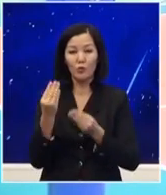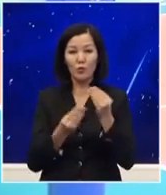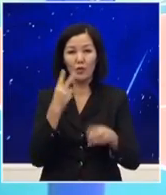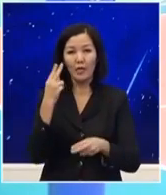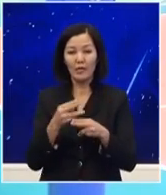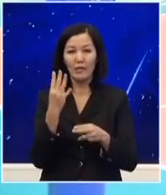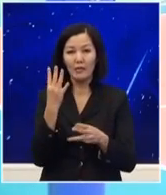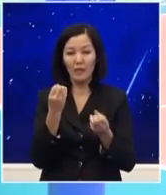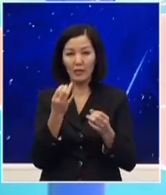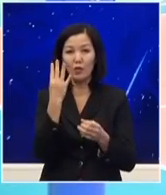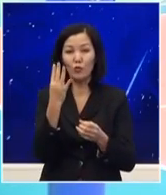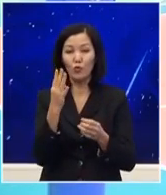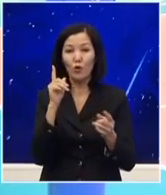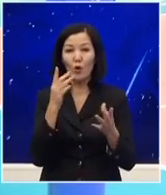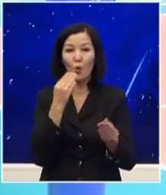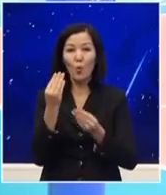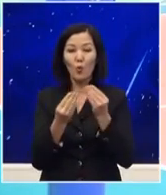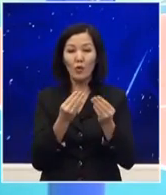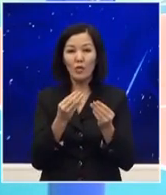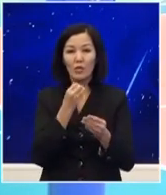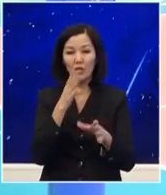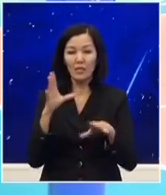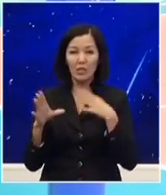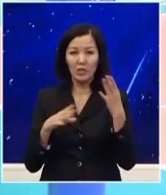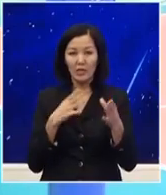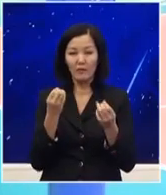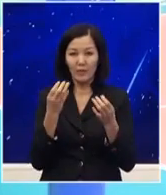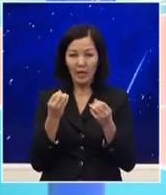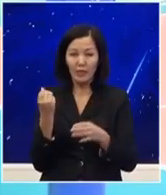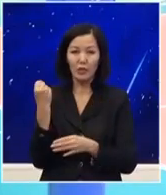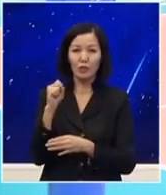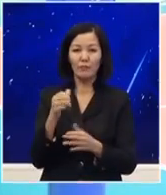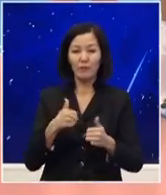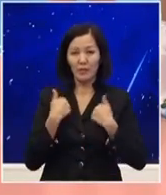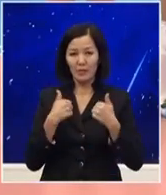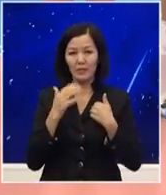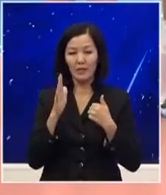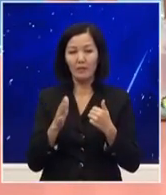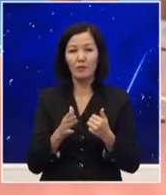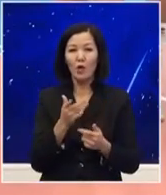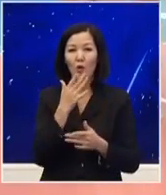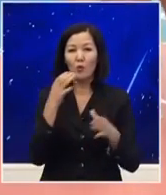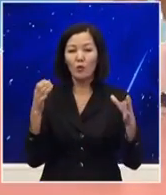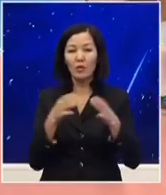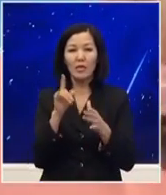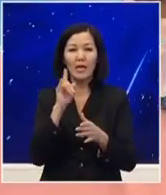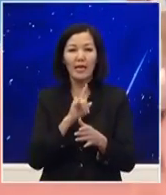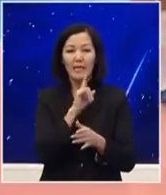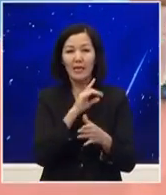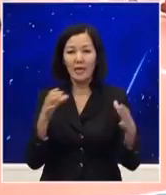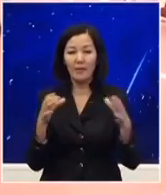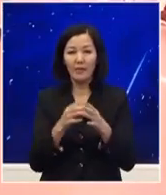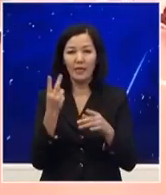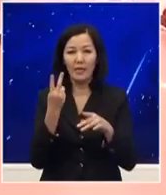осындай 4 кезең бар. Сол жарыстарға жақсы жаттығып, биылғы маусымда да Қазақстан чемпионы атануға тырысамыз. Ұлттық лигадағы әйелдер командалар